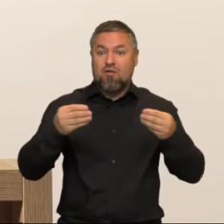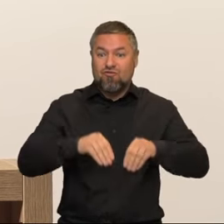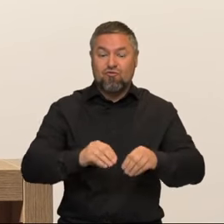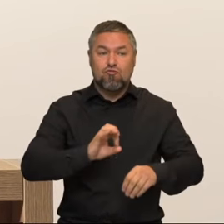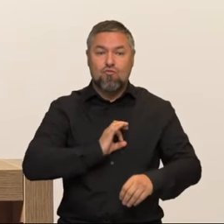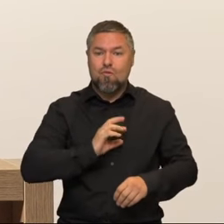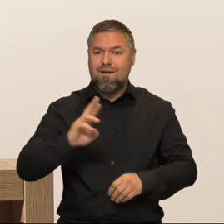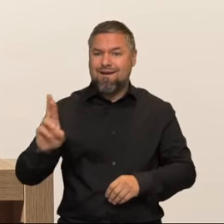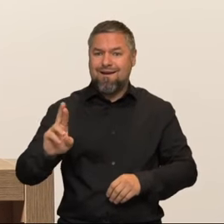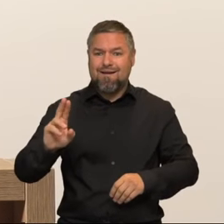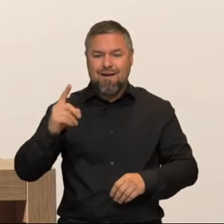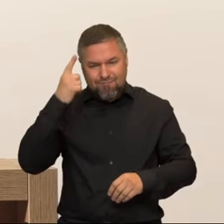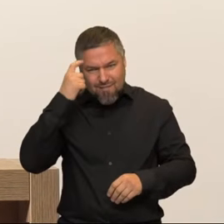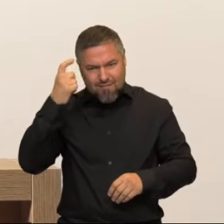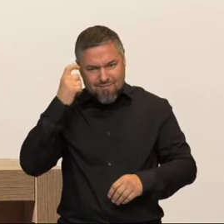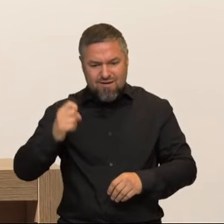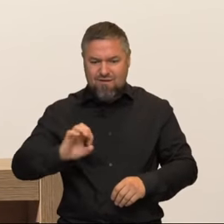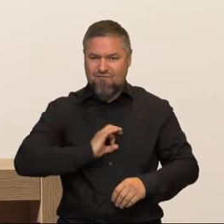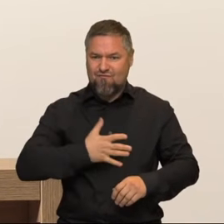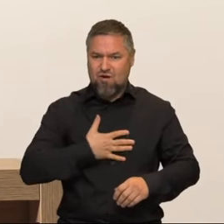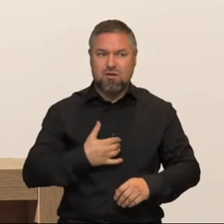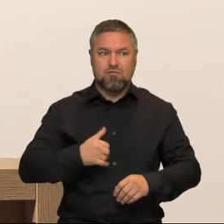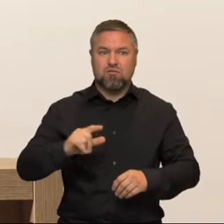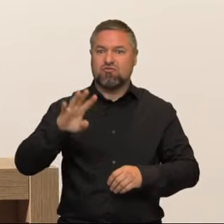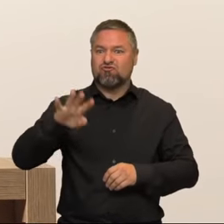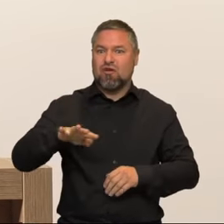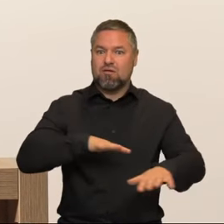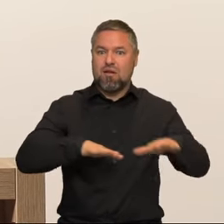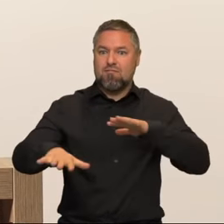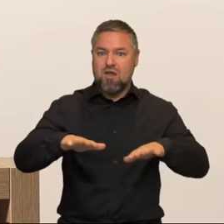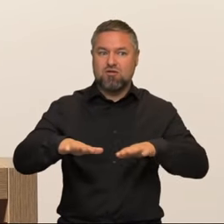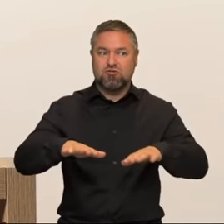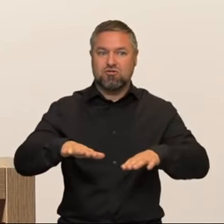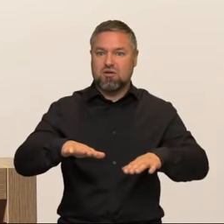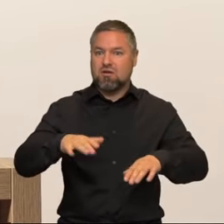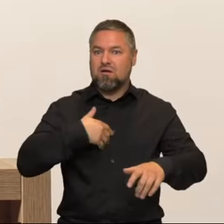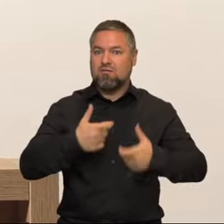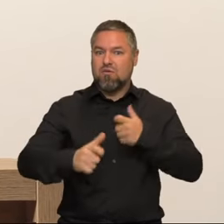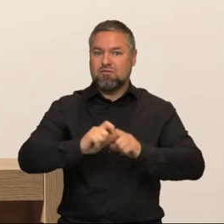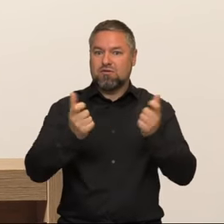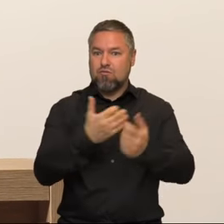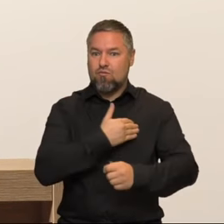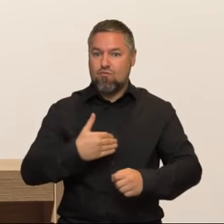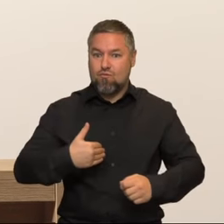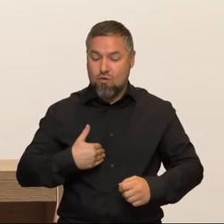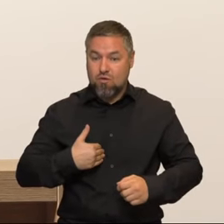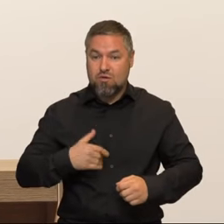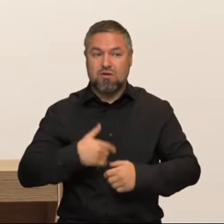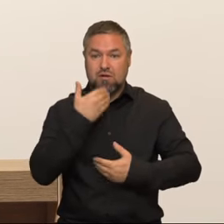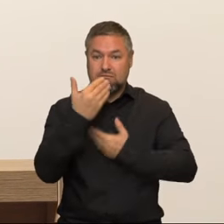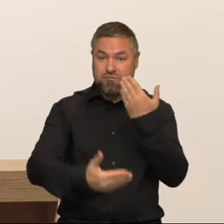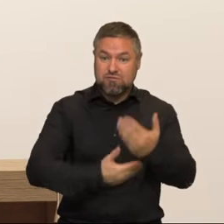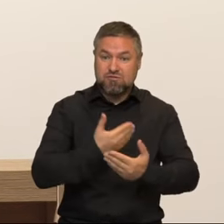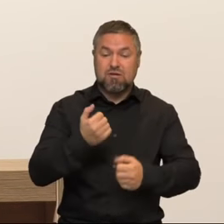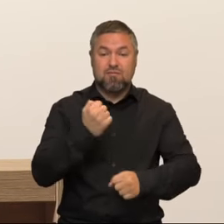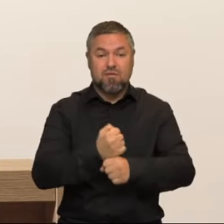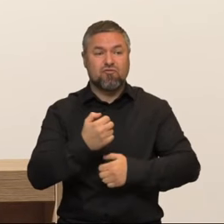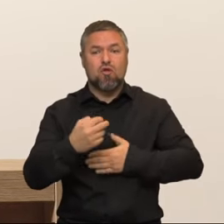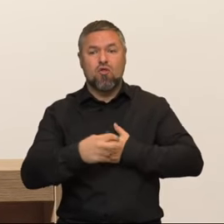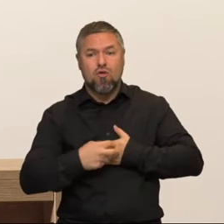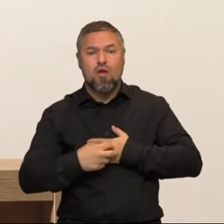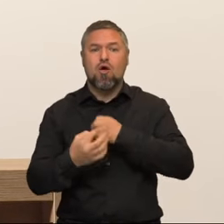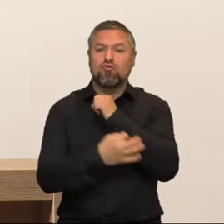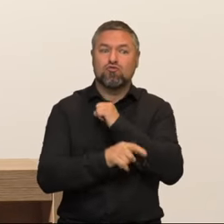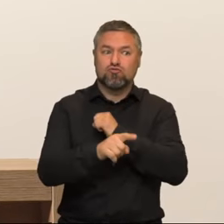zajmujemy wysokie, bo czwarte miejsce wśród uczelni oraz instytutów naukowych. Serdecznie gratuluję wszystkim pracownikom, doktorantom i studentom,